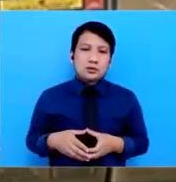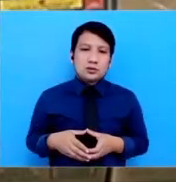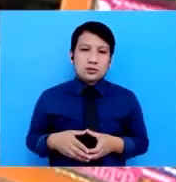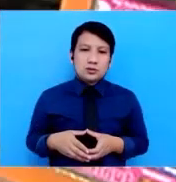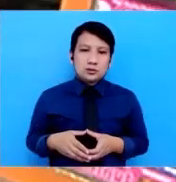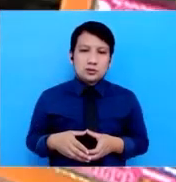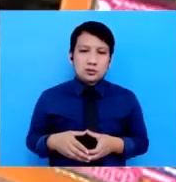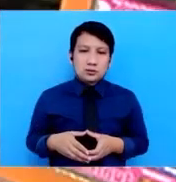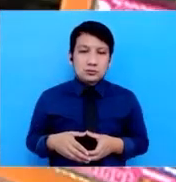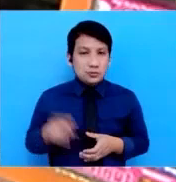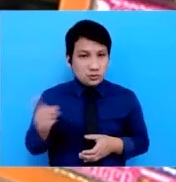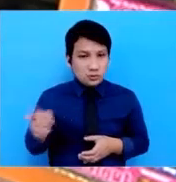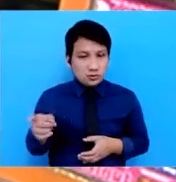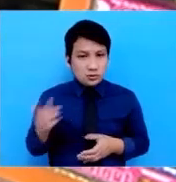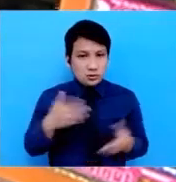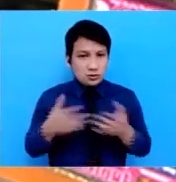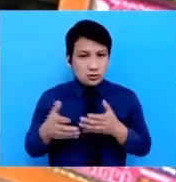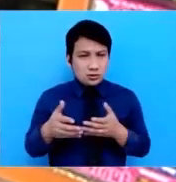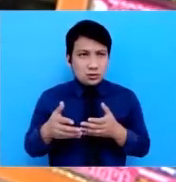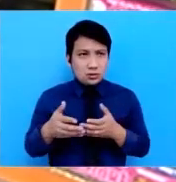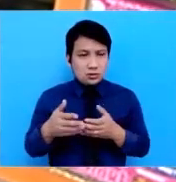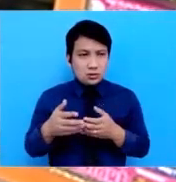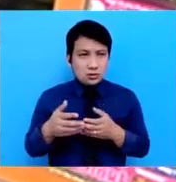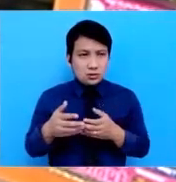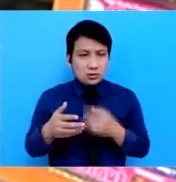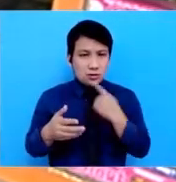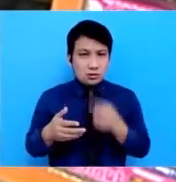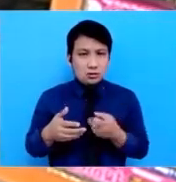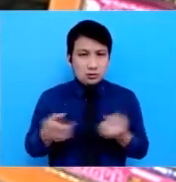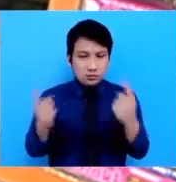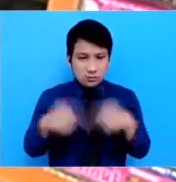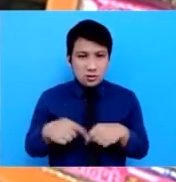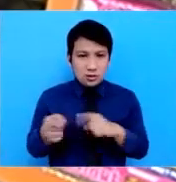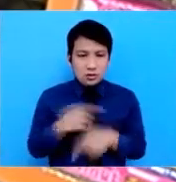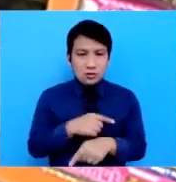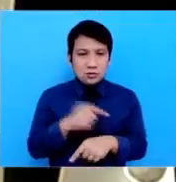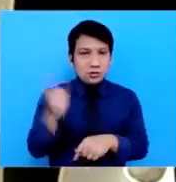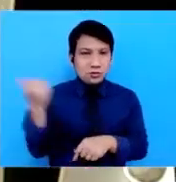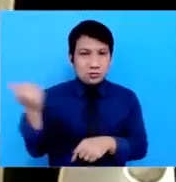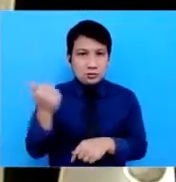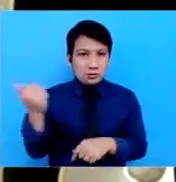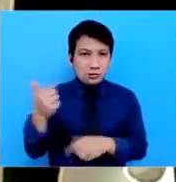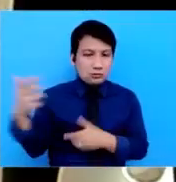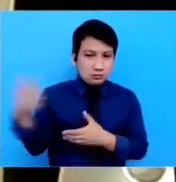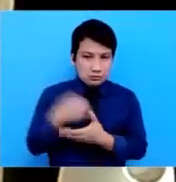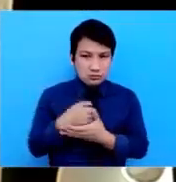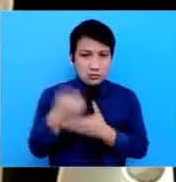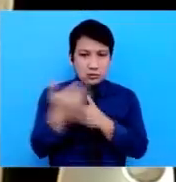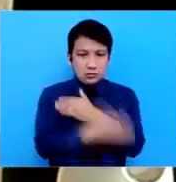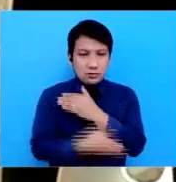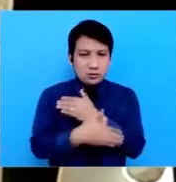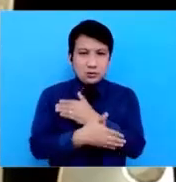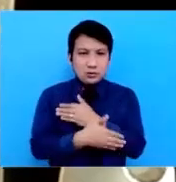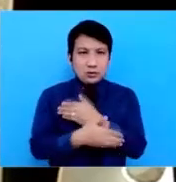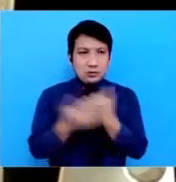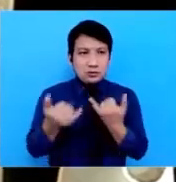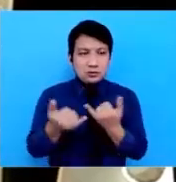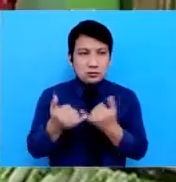atin. So the rest will have to come from the other countries. So dahil pandemic,